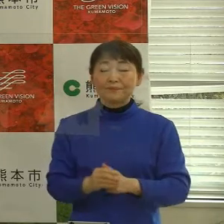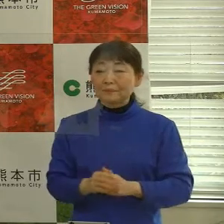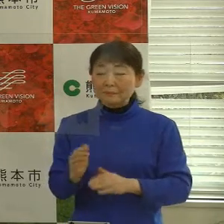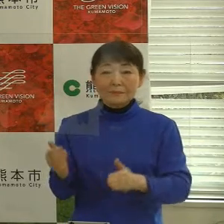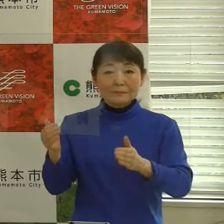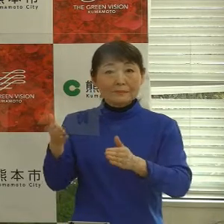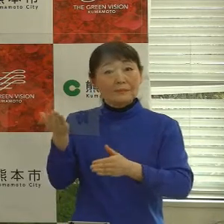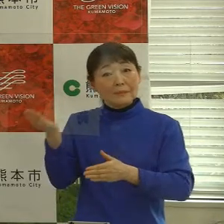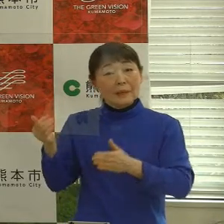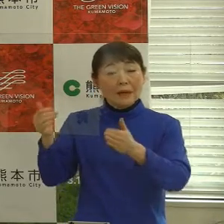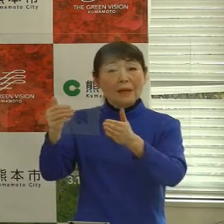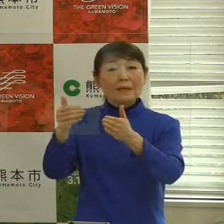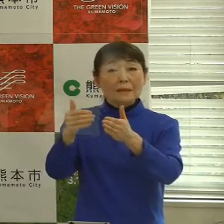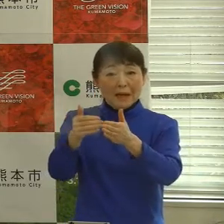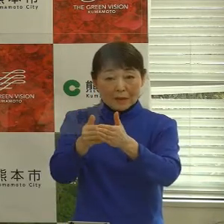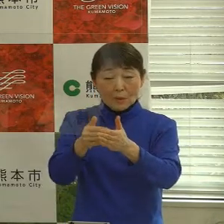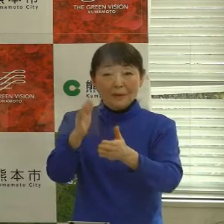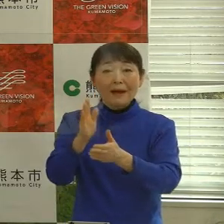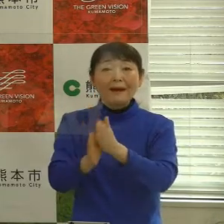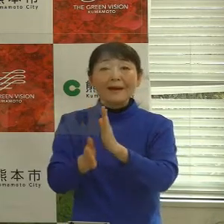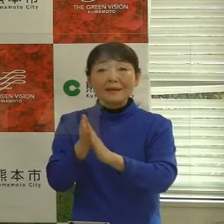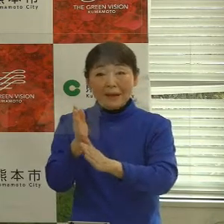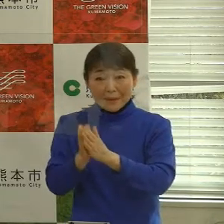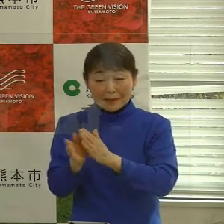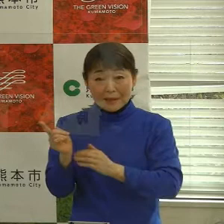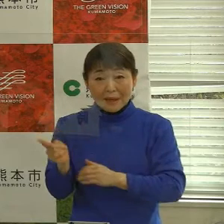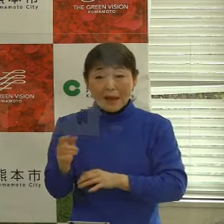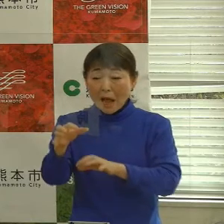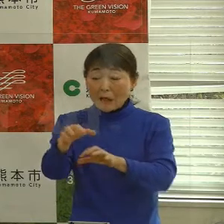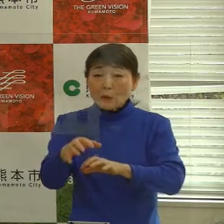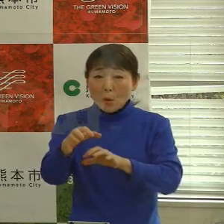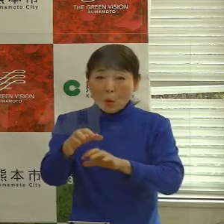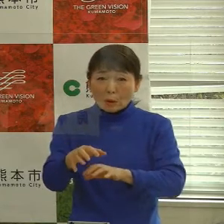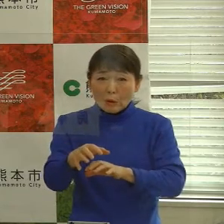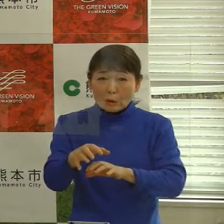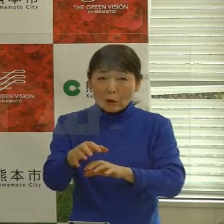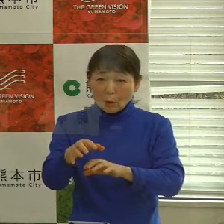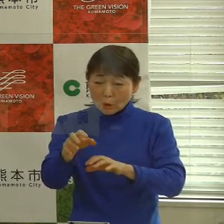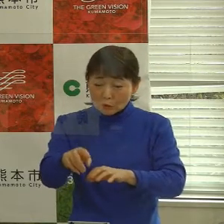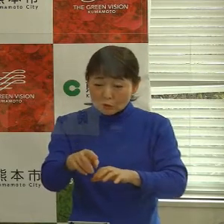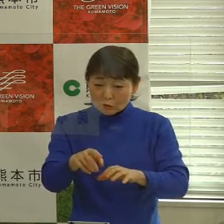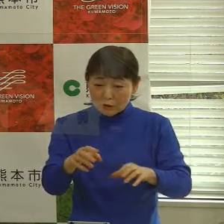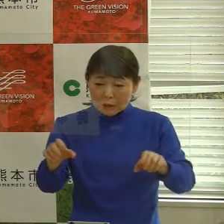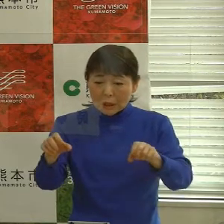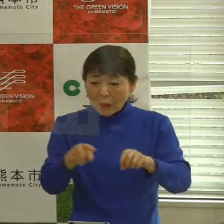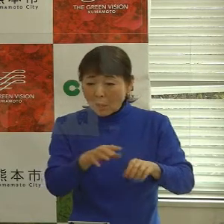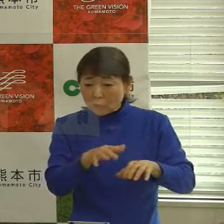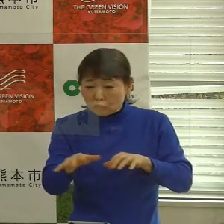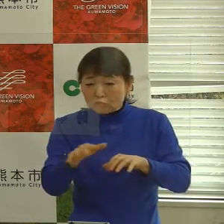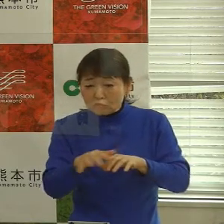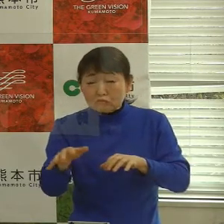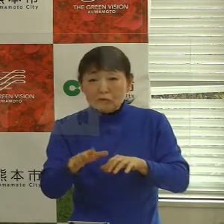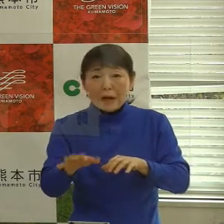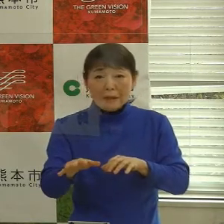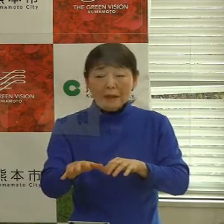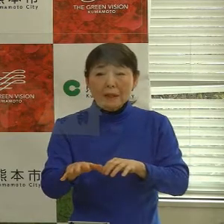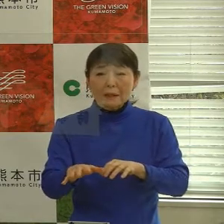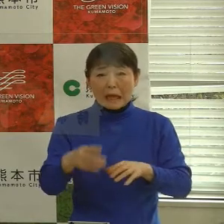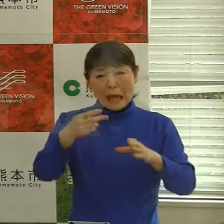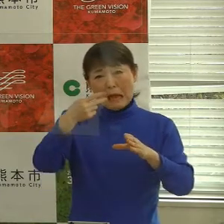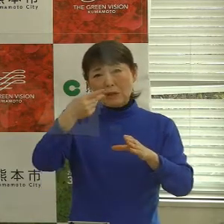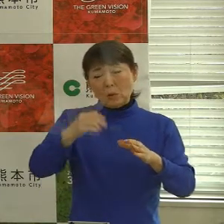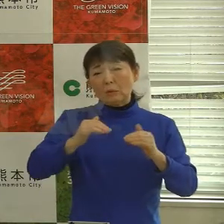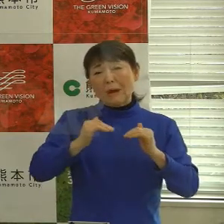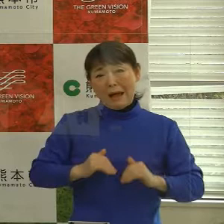最後に改めてにもなるんですけれども、今回その農業用水路につながっていたということで、まずはその食の安